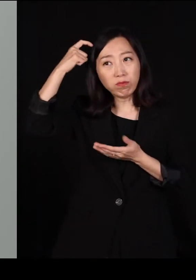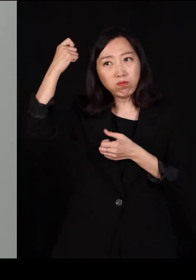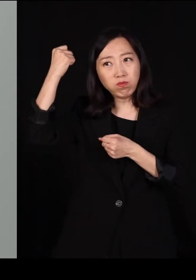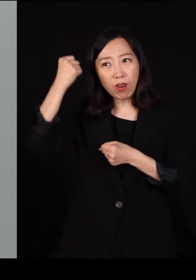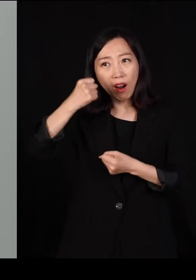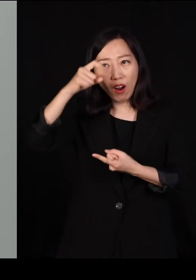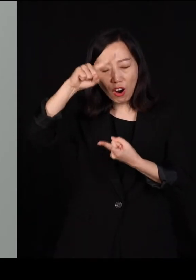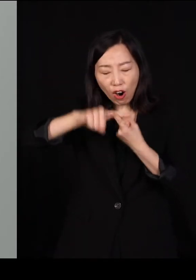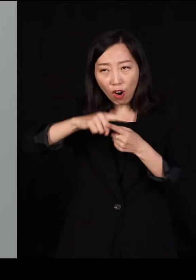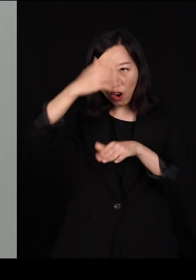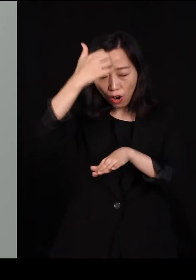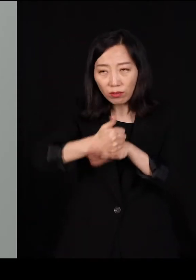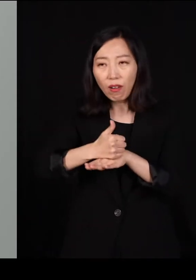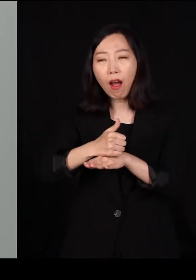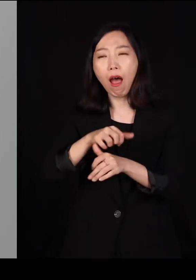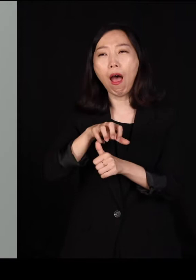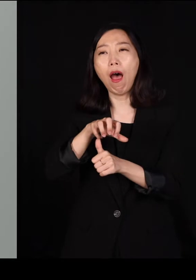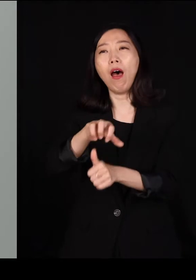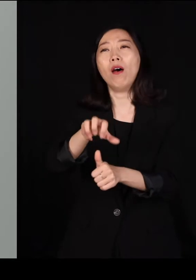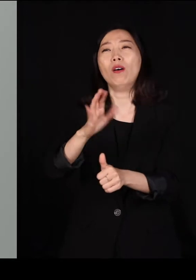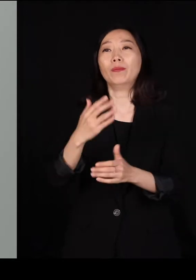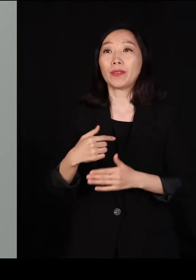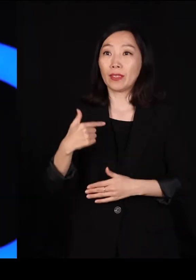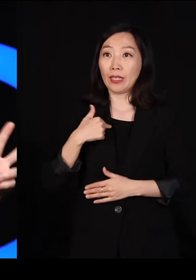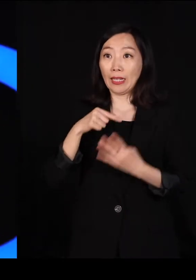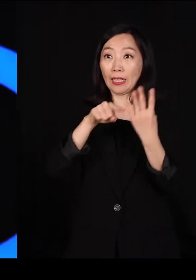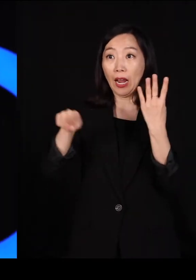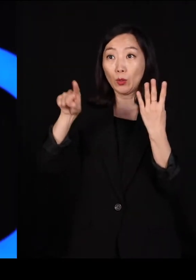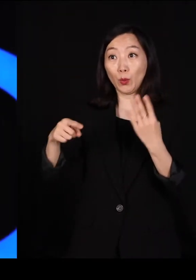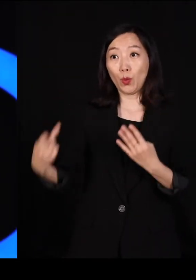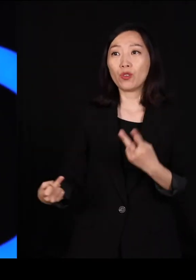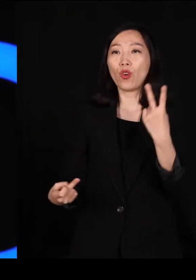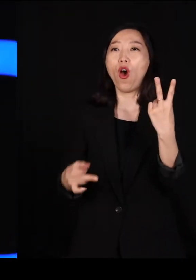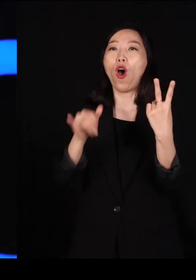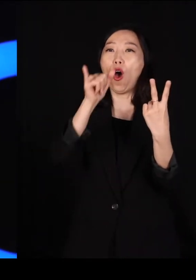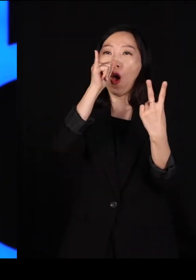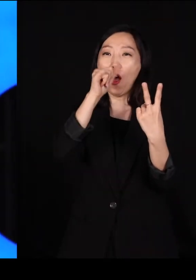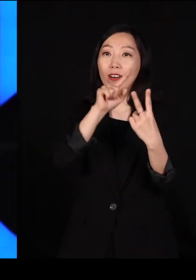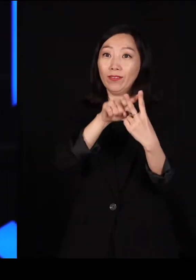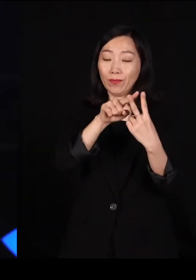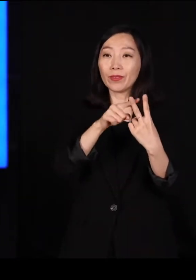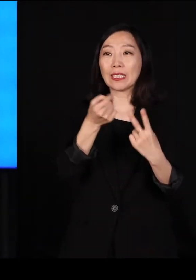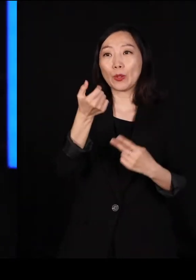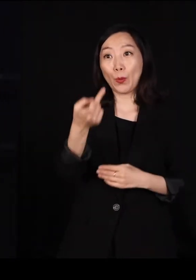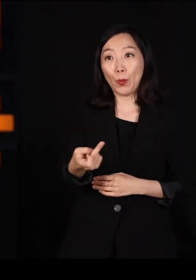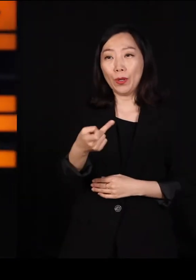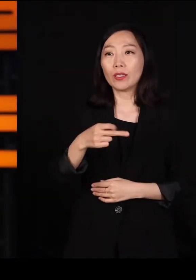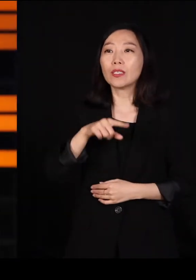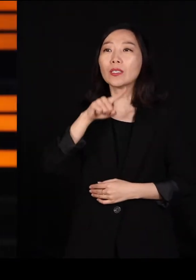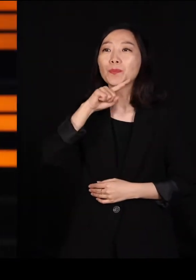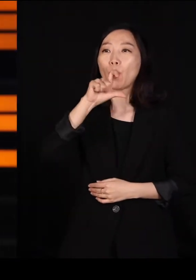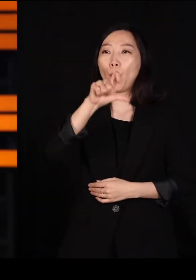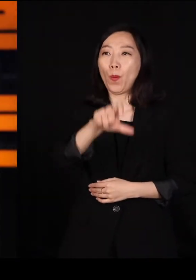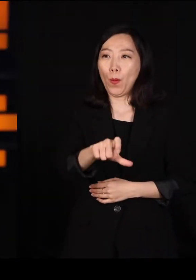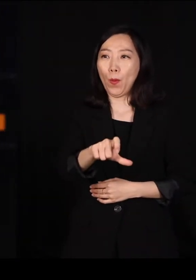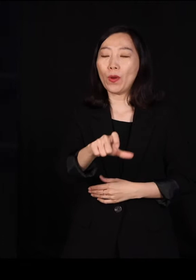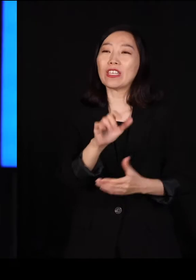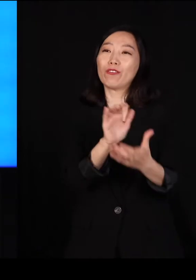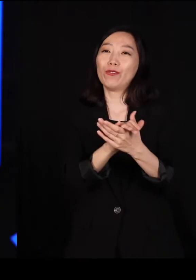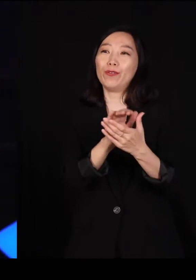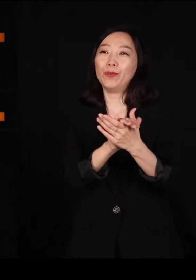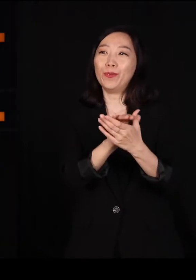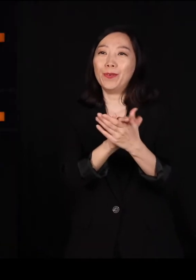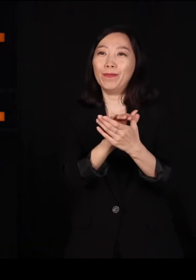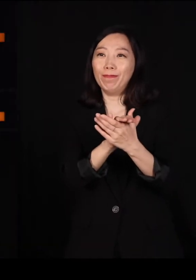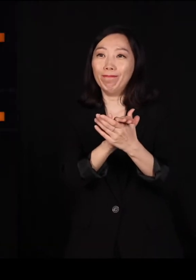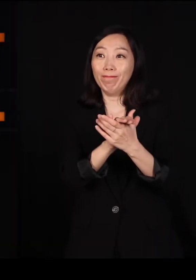수가 있습니다. 우리 그 사촌 동생 2명 있는데 작은 동생이 한 15살 아래에